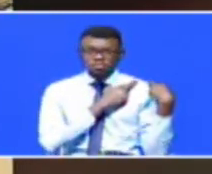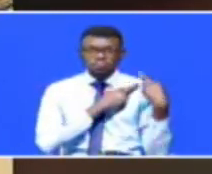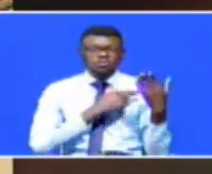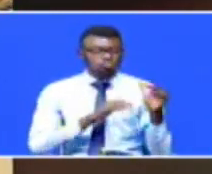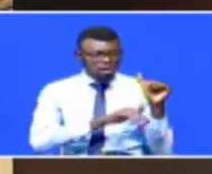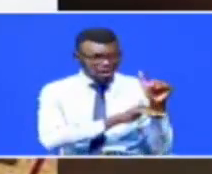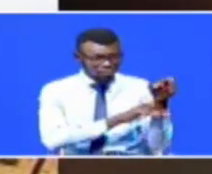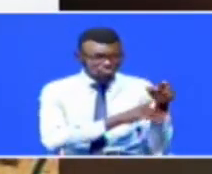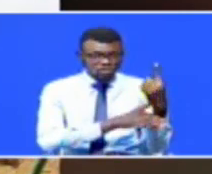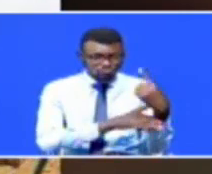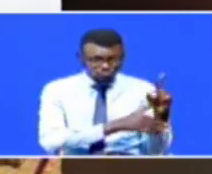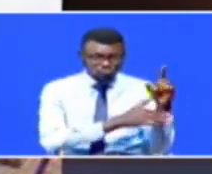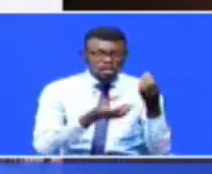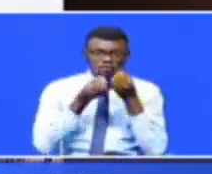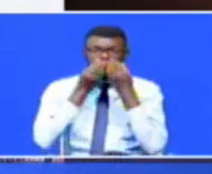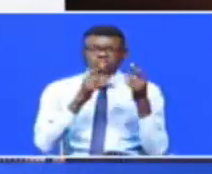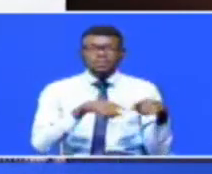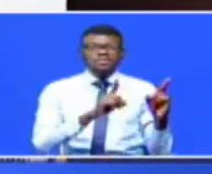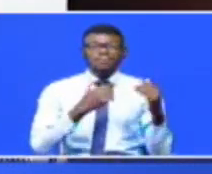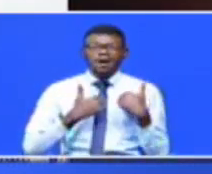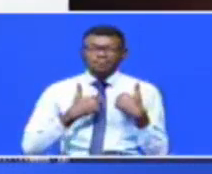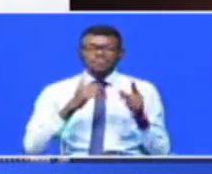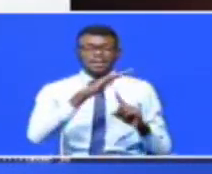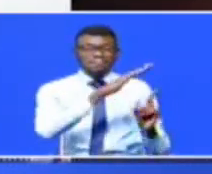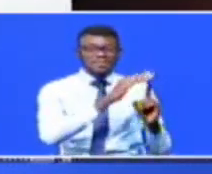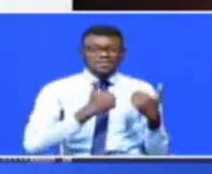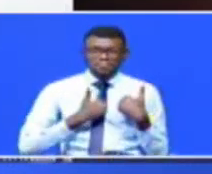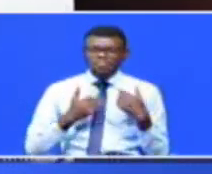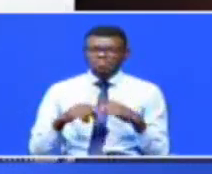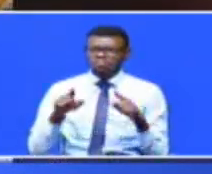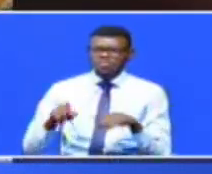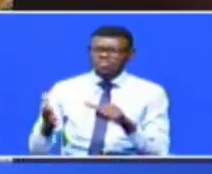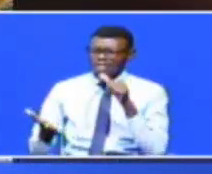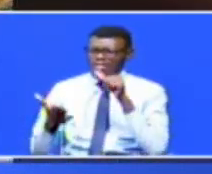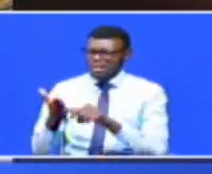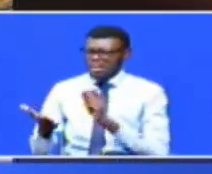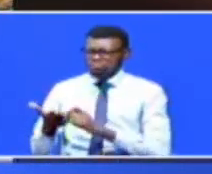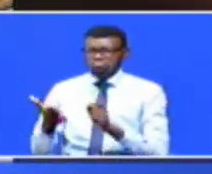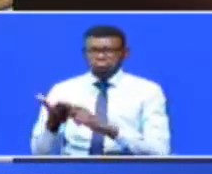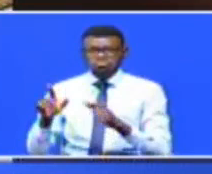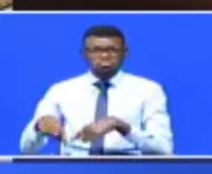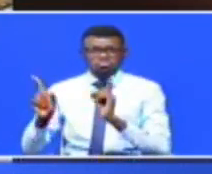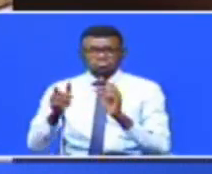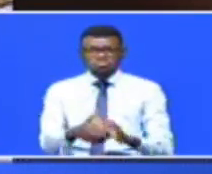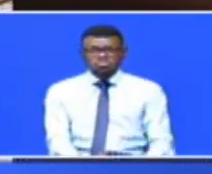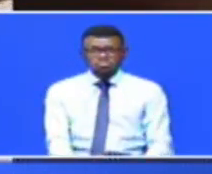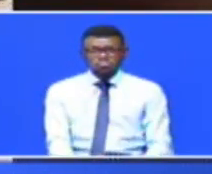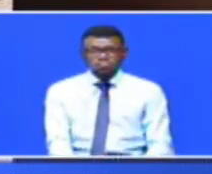she will give you the right information from the ministry side. Lakini upande wako barua si ni wewe ndio uliziandika bwana Ismail? Yes.